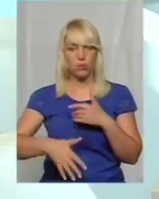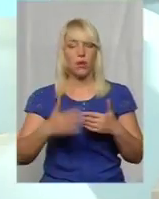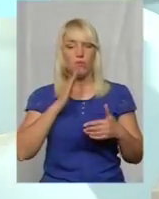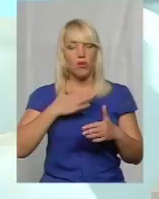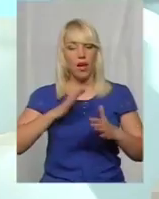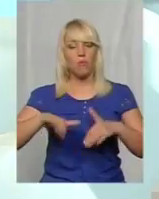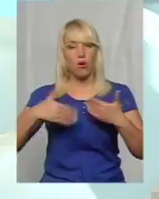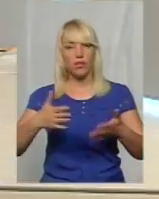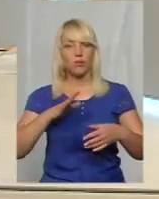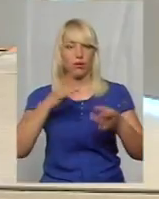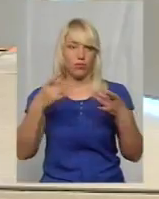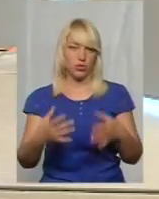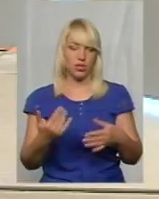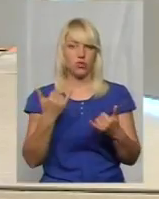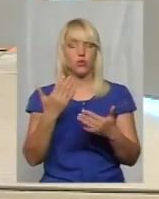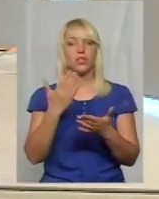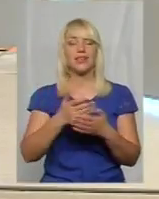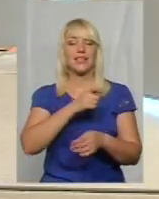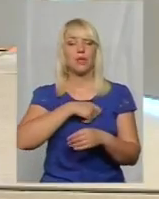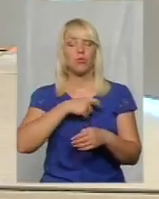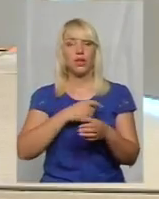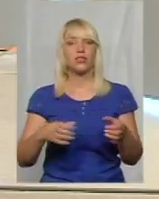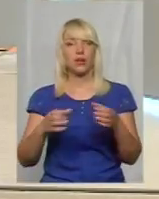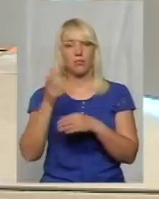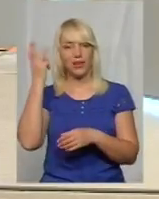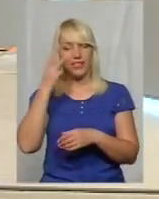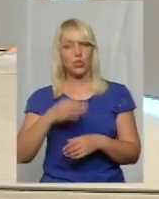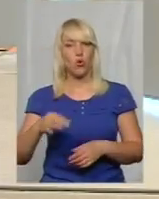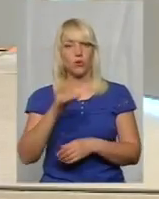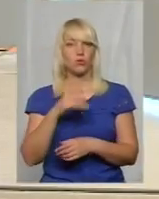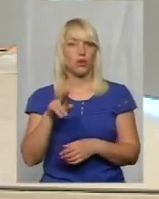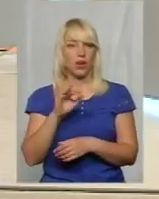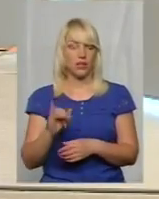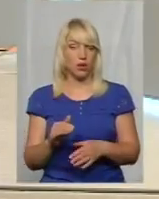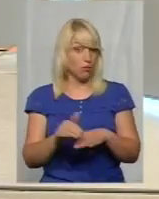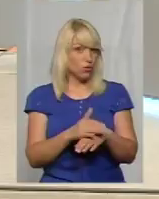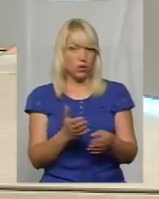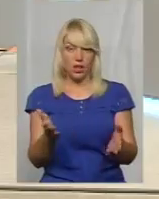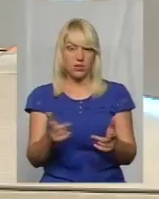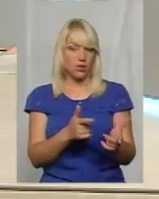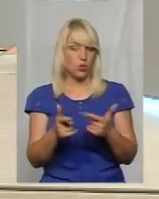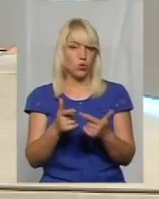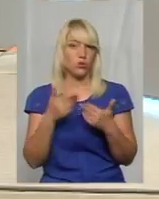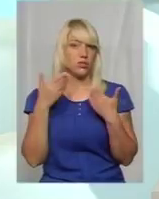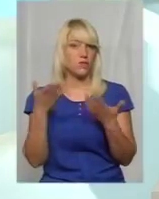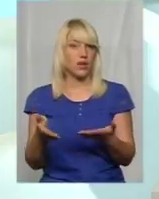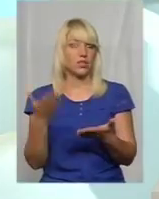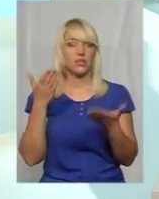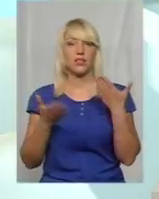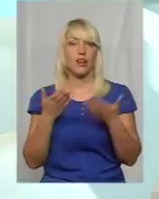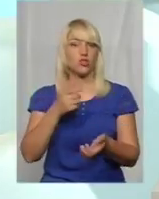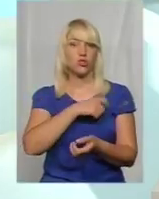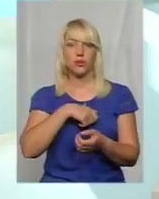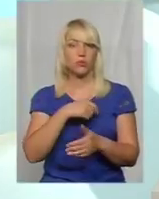була простою. Сьогодні є депутатський корпус Хмельницької обласної ради. Будь ласка, готуйте звернення. Якщо депутати